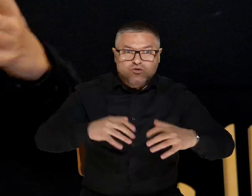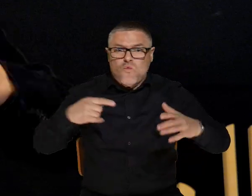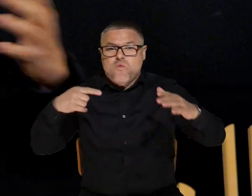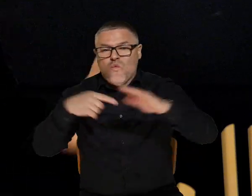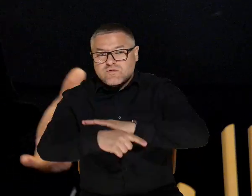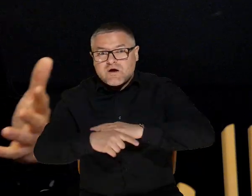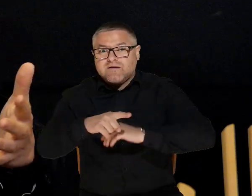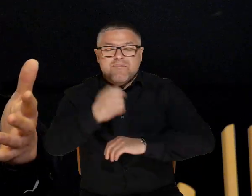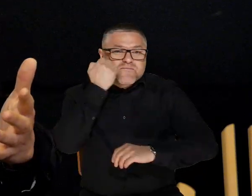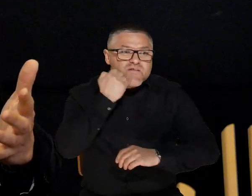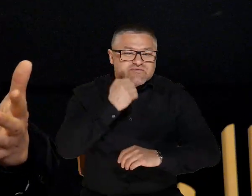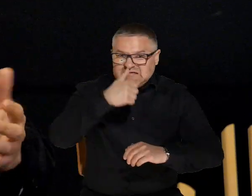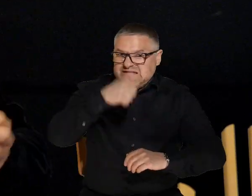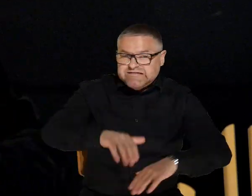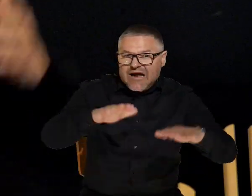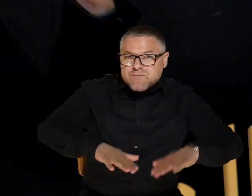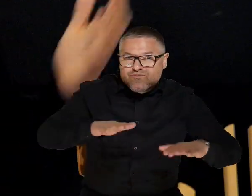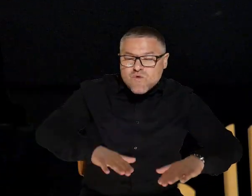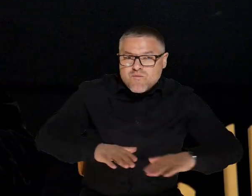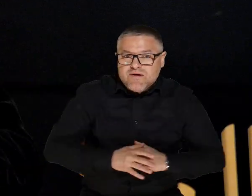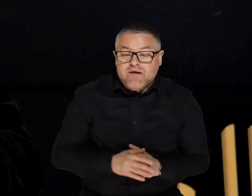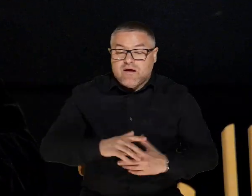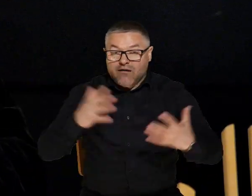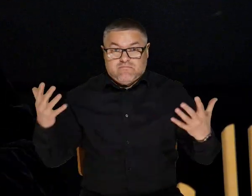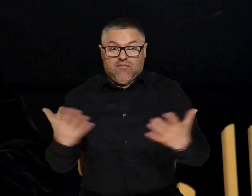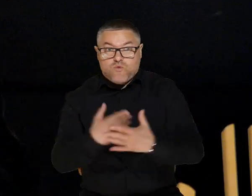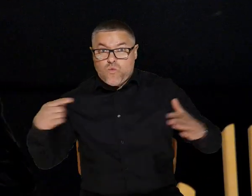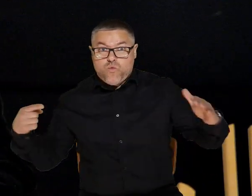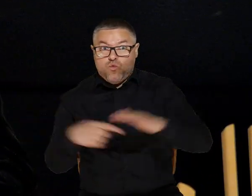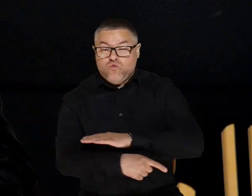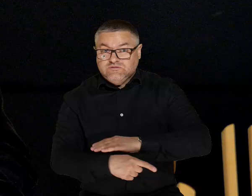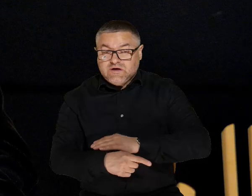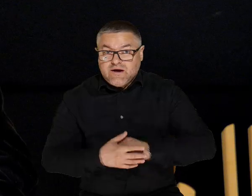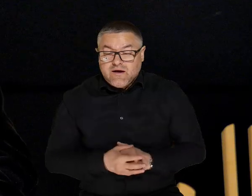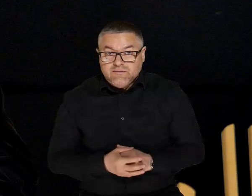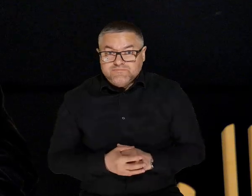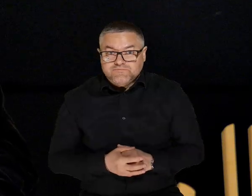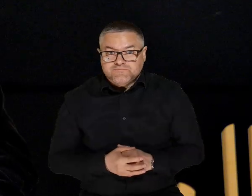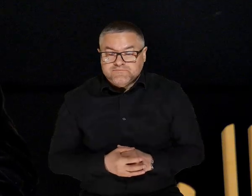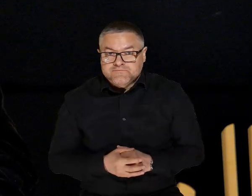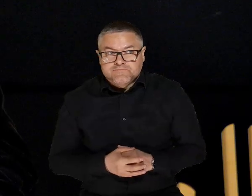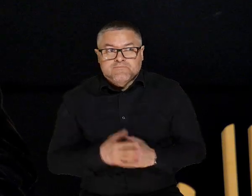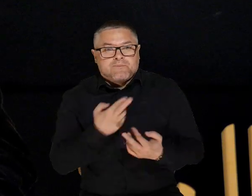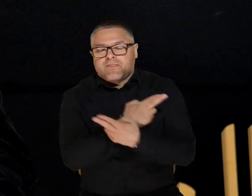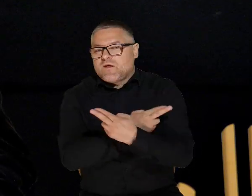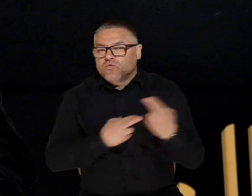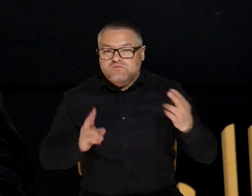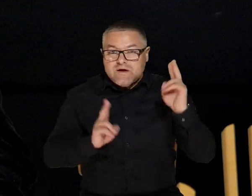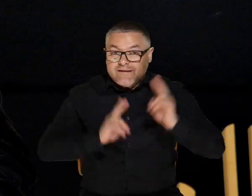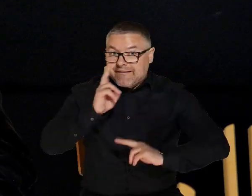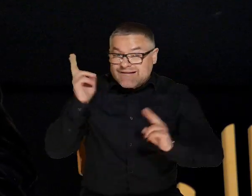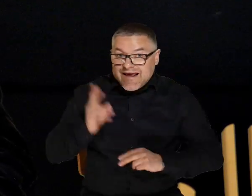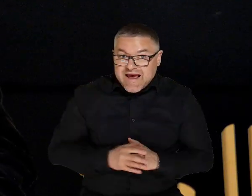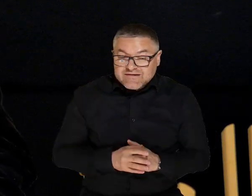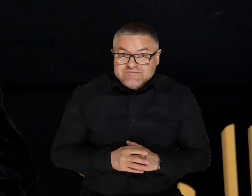bombardowanego budynku, gdzie w piwnicy spędził tydzień, tak? I nagle ucieka z takiego miejsca. I różne takie reakcje, które